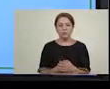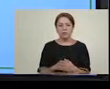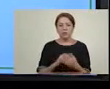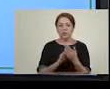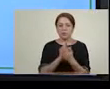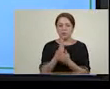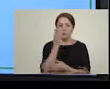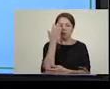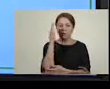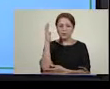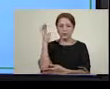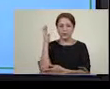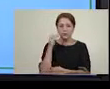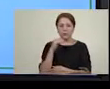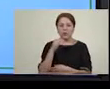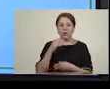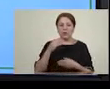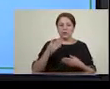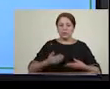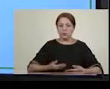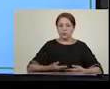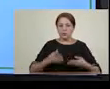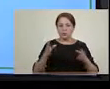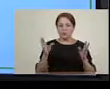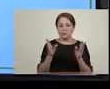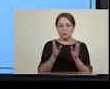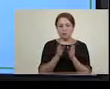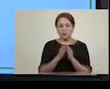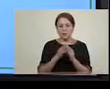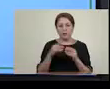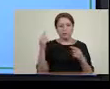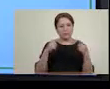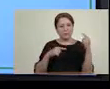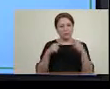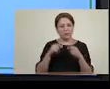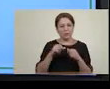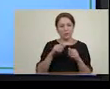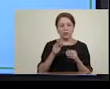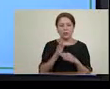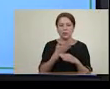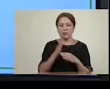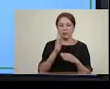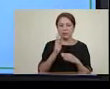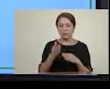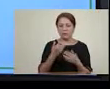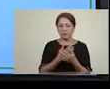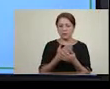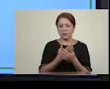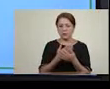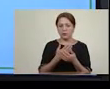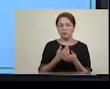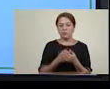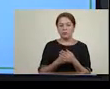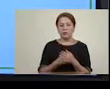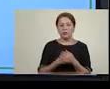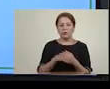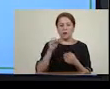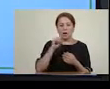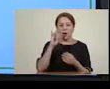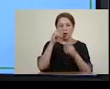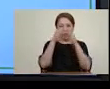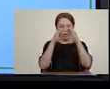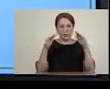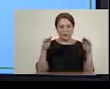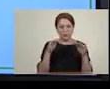Daraxtlar umr ko'rishi bilan ham bir-biridan farq qiladi. Masalan, sizga misol tariqasi aytishimiz mumkin. Archa,